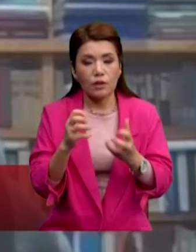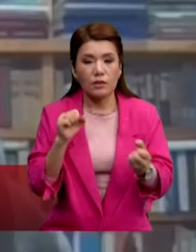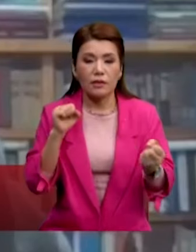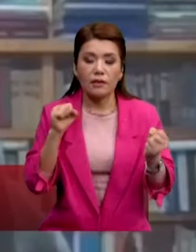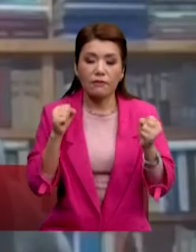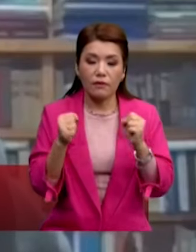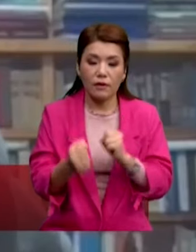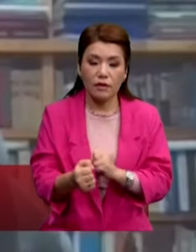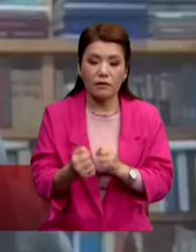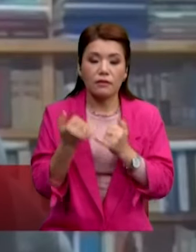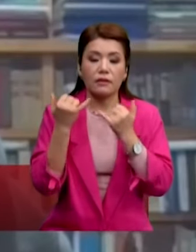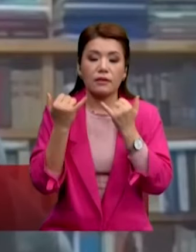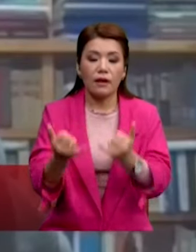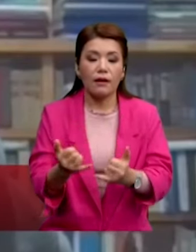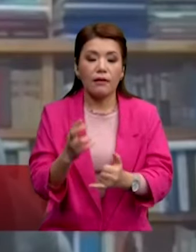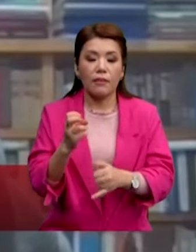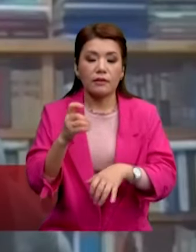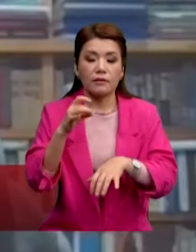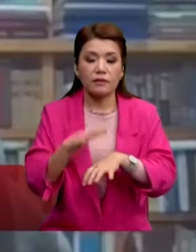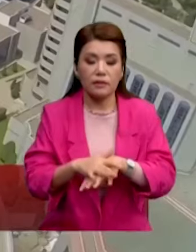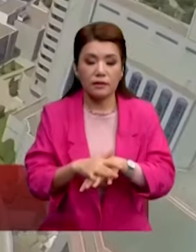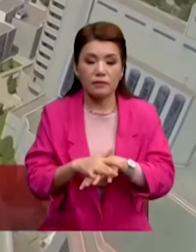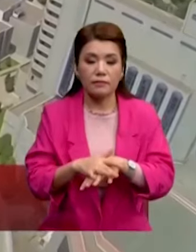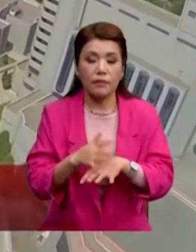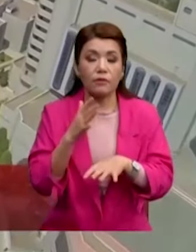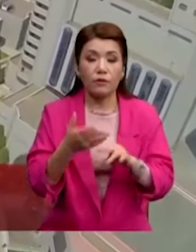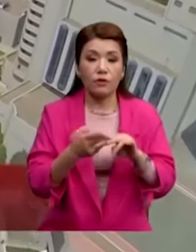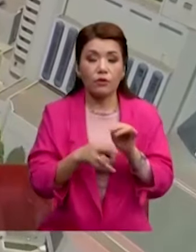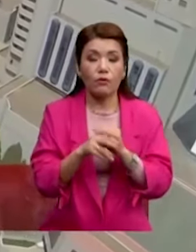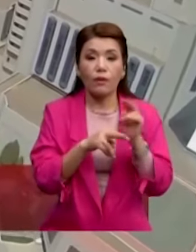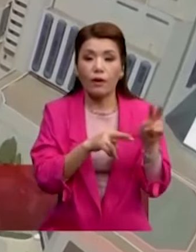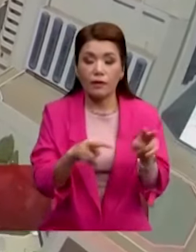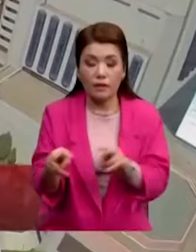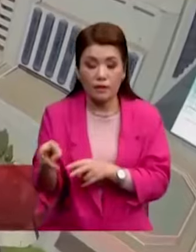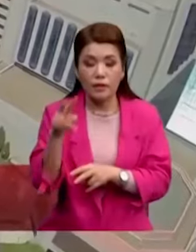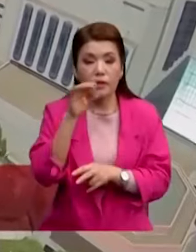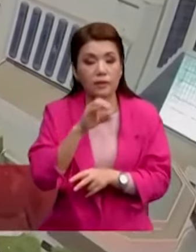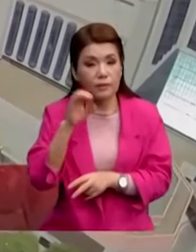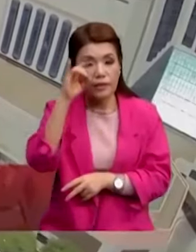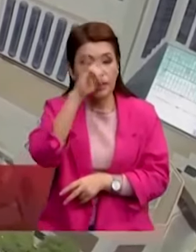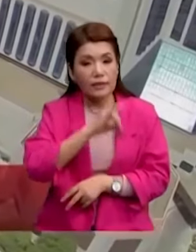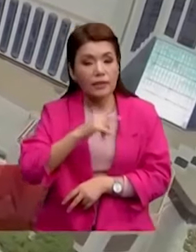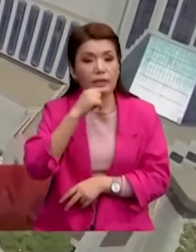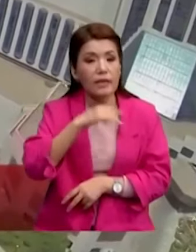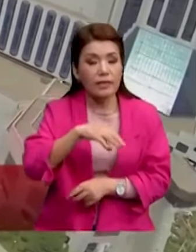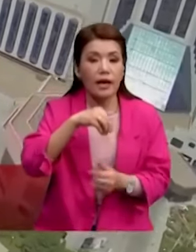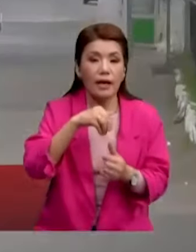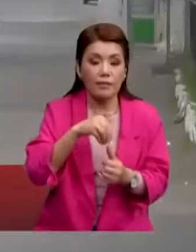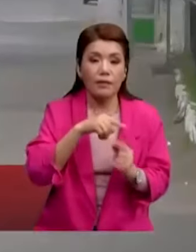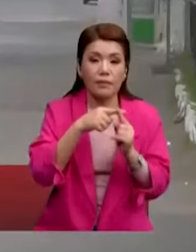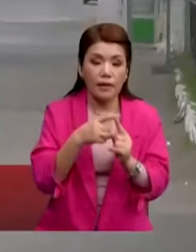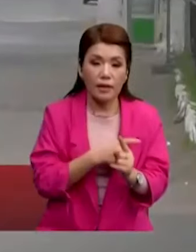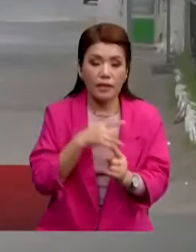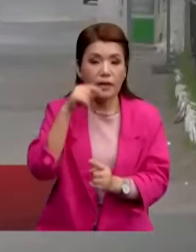на банковский сектор Узбекистана. Одаққа бақылаушы болу арқылы Өзбекстан, Қазақстан, Ресей, Армения, Беларусь